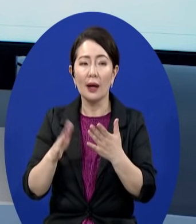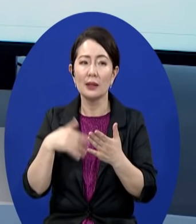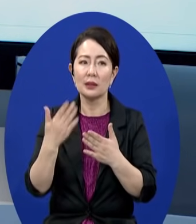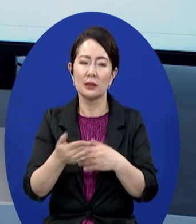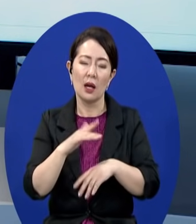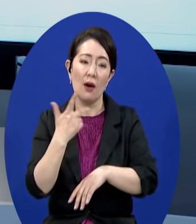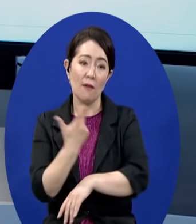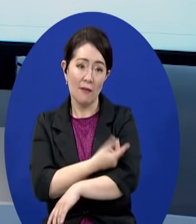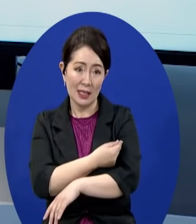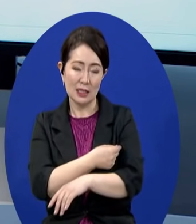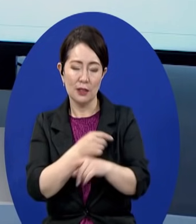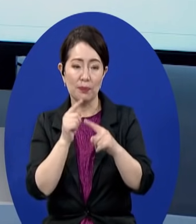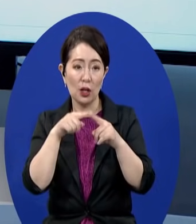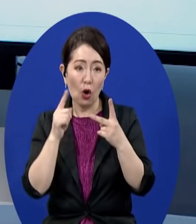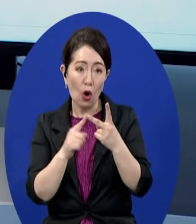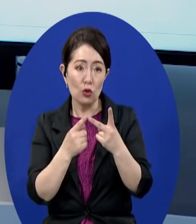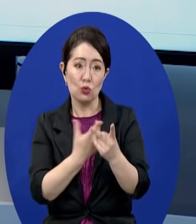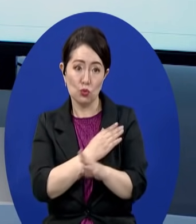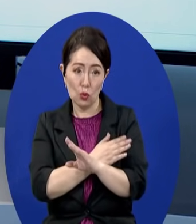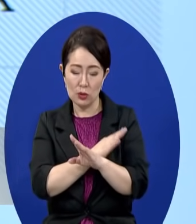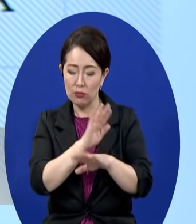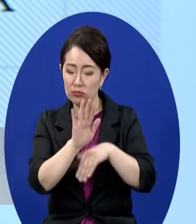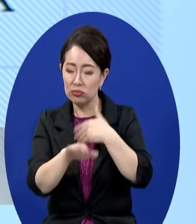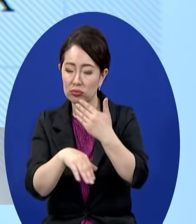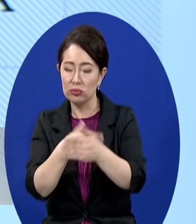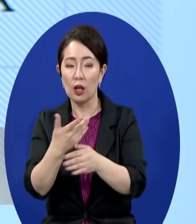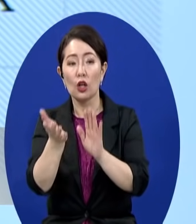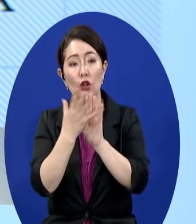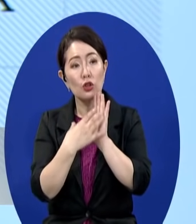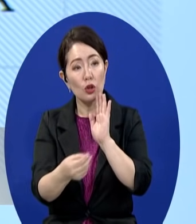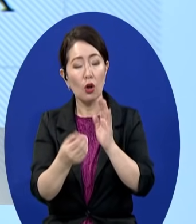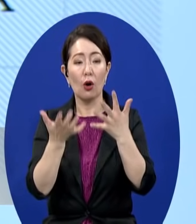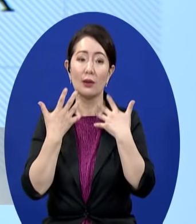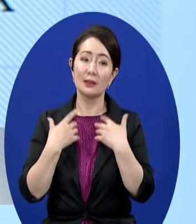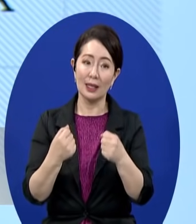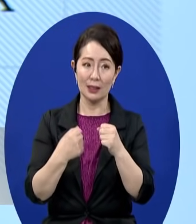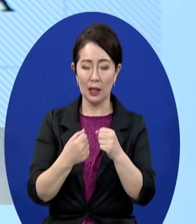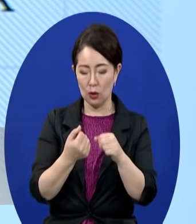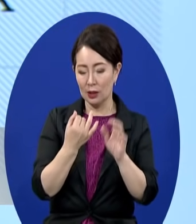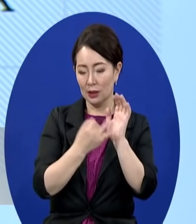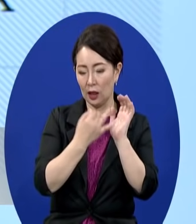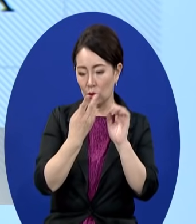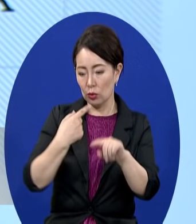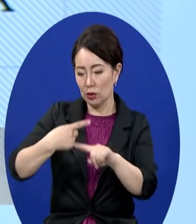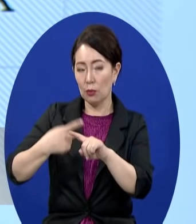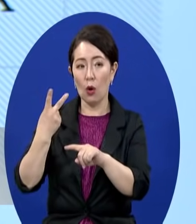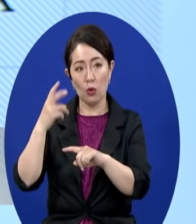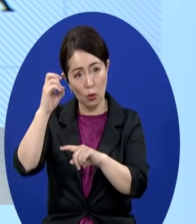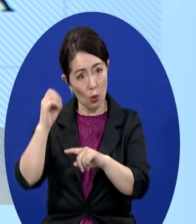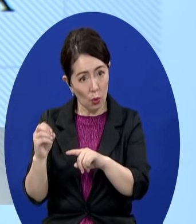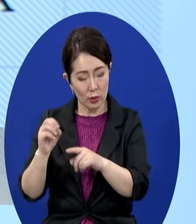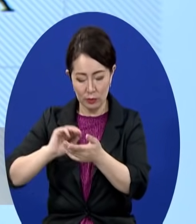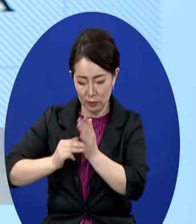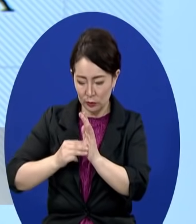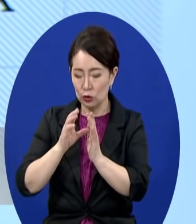вакциныхаа 2 дугаар тунд хамрагдсан иргэдийн хувьд бол дархлал болон үр нөлөө бол вакцины үр нөлөө 74 дээр нэмэх нь 2% гэсэн ийм тооцоол